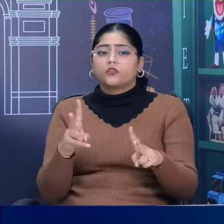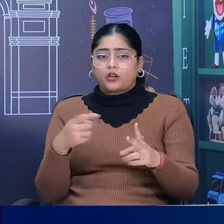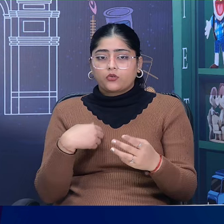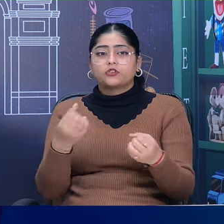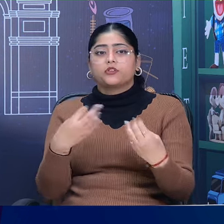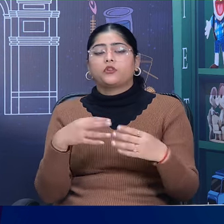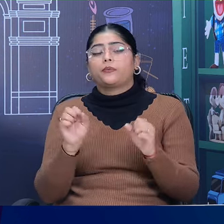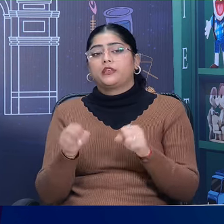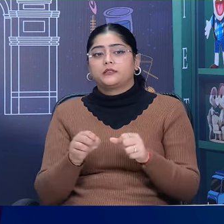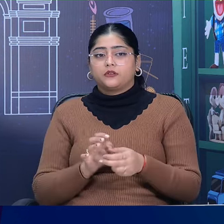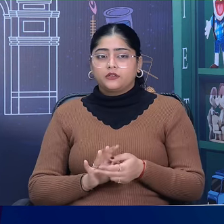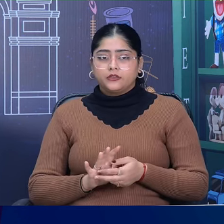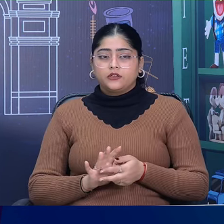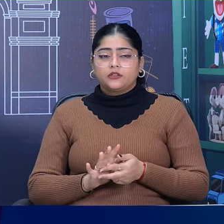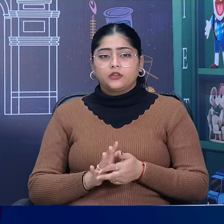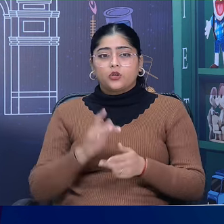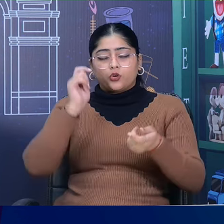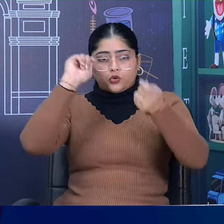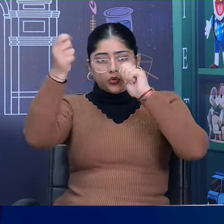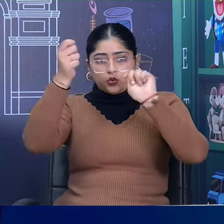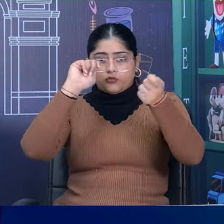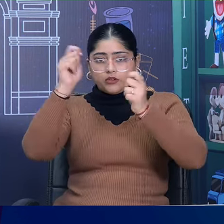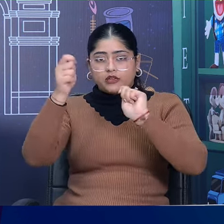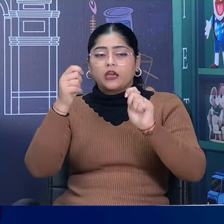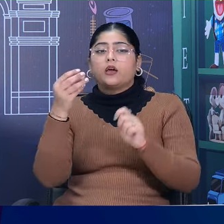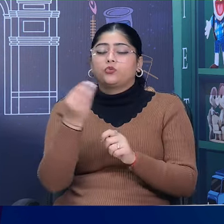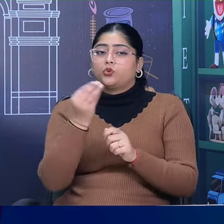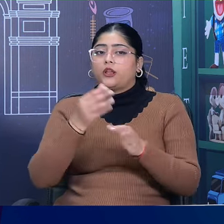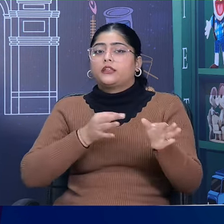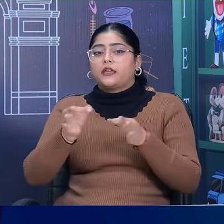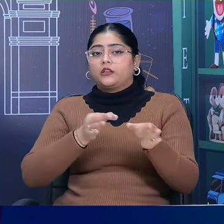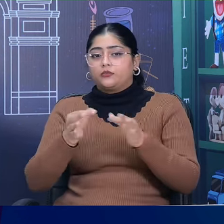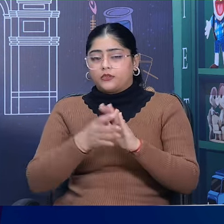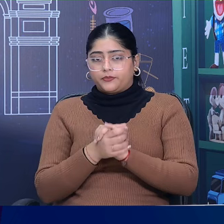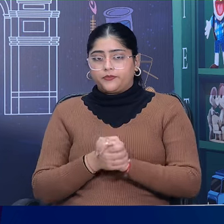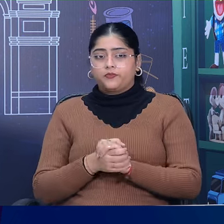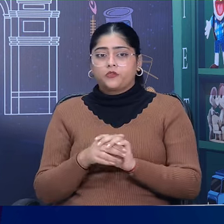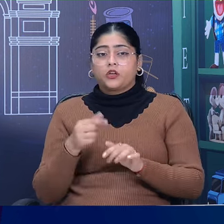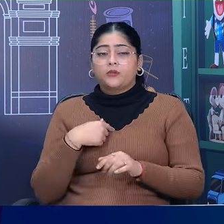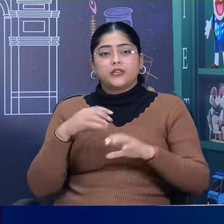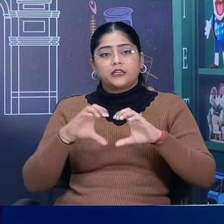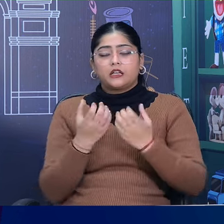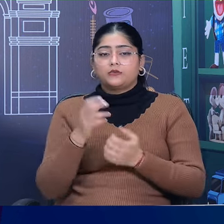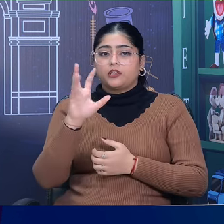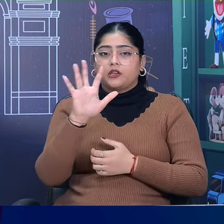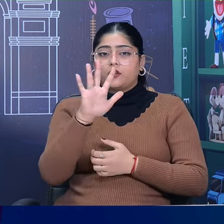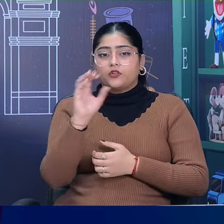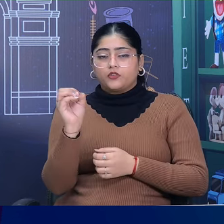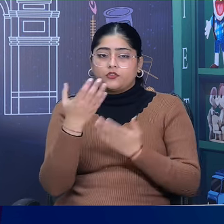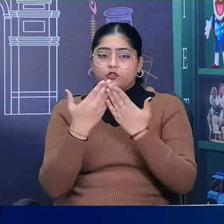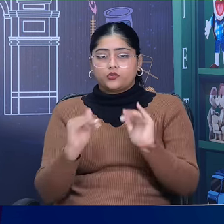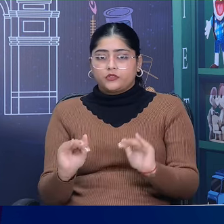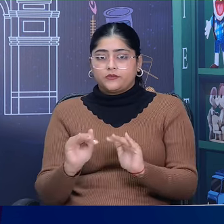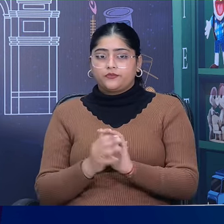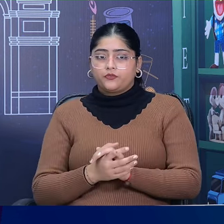एक ऐसा करते हैं कि जो रोल प्ले की हम बात कर रहे थे उसी रोल प्ले को थोड़ा विस्तृत तरीके से समझते हैं ठीक है तो हमारी क्लास में 50 बच्चे हैं जी